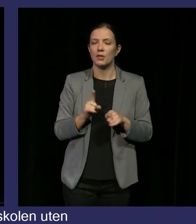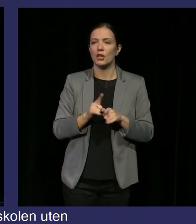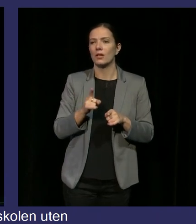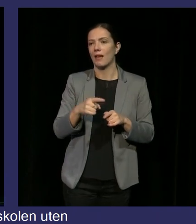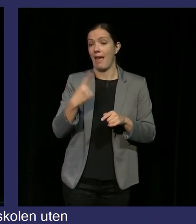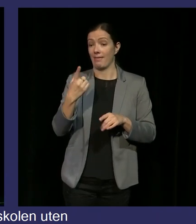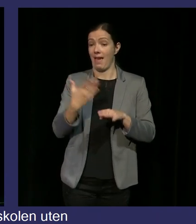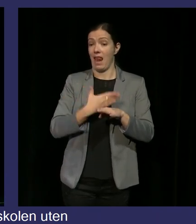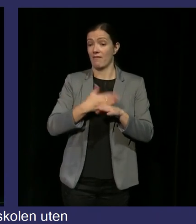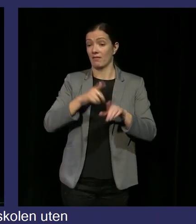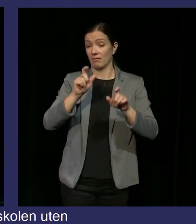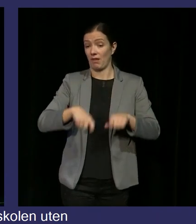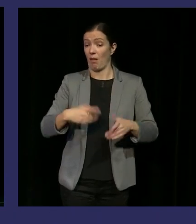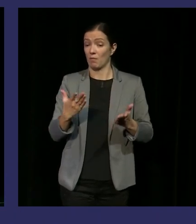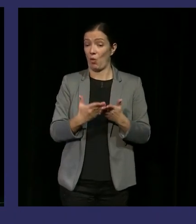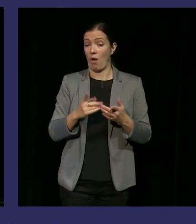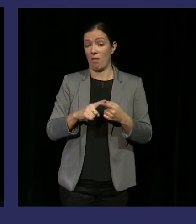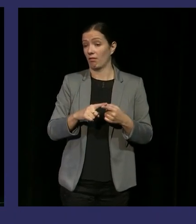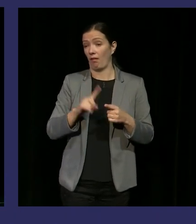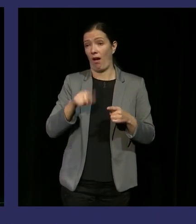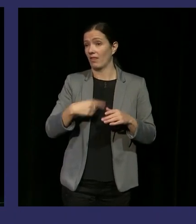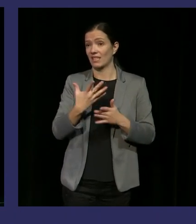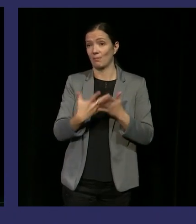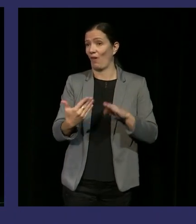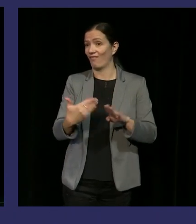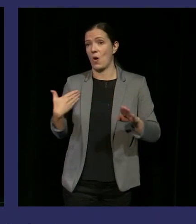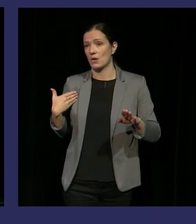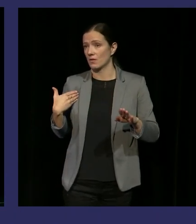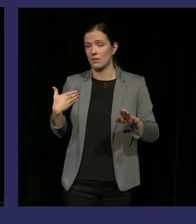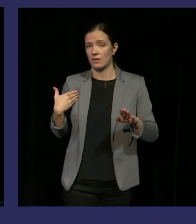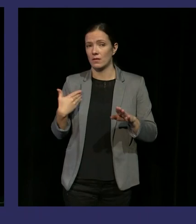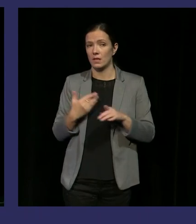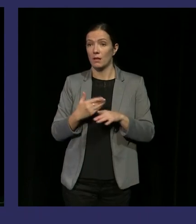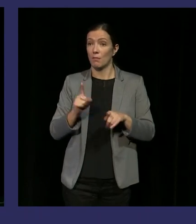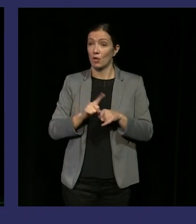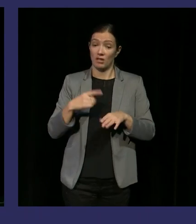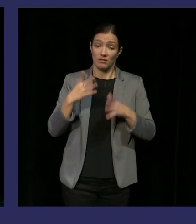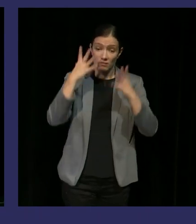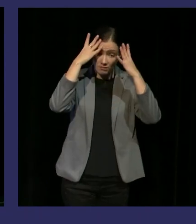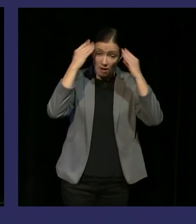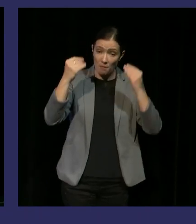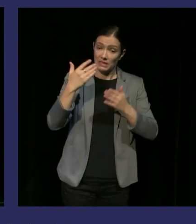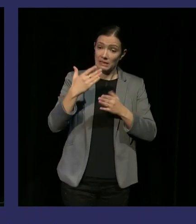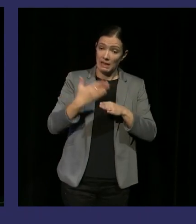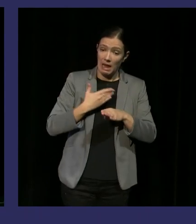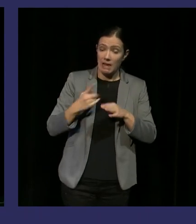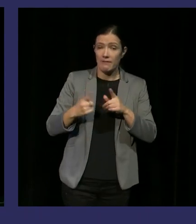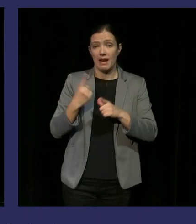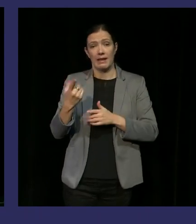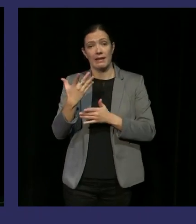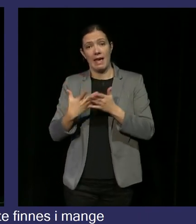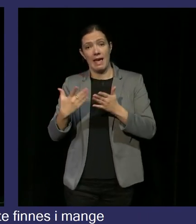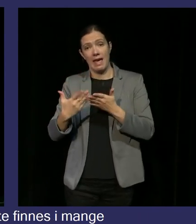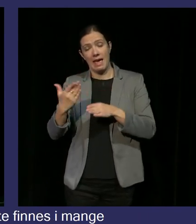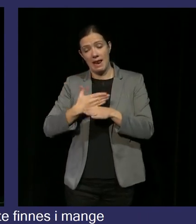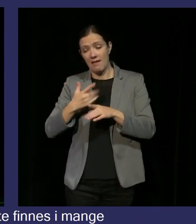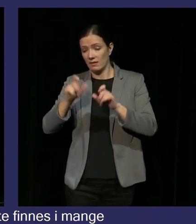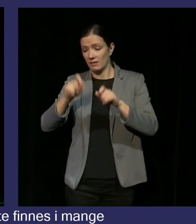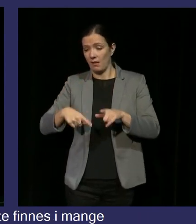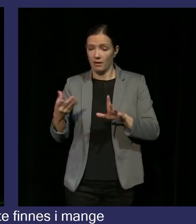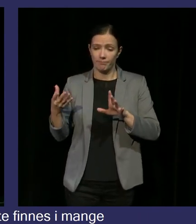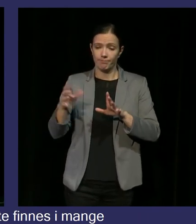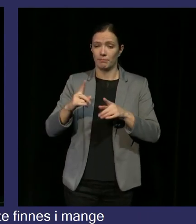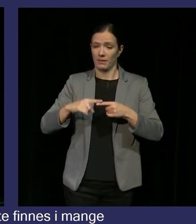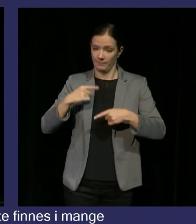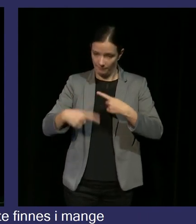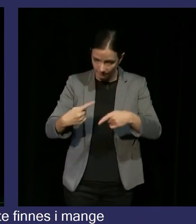en elev kan begynne på skolen uten å kunne et språk I utgangspunktet. Sant? Så en samisk elev eller en elev kan begynne I et samisk opplæringsløp og bli